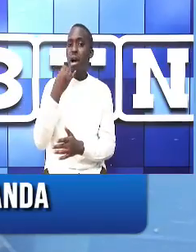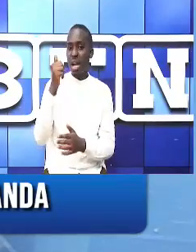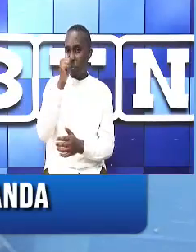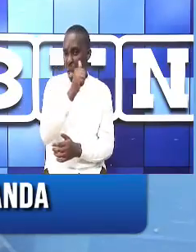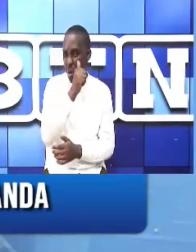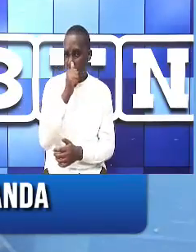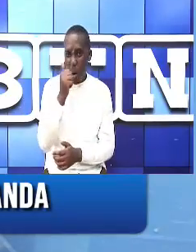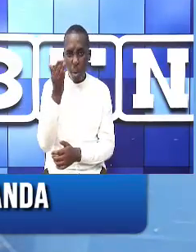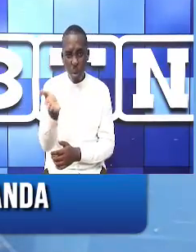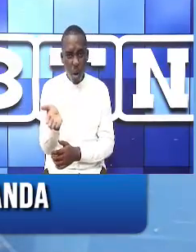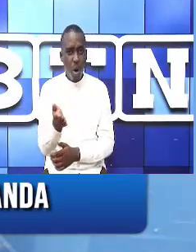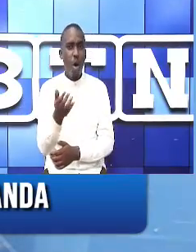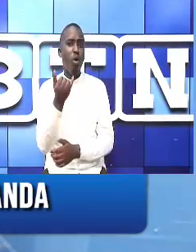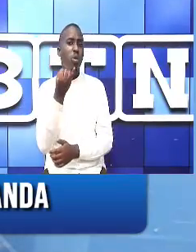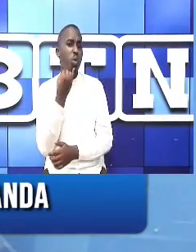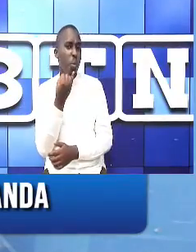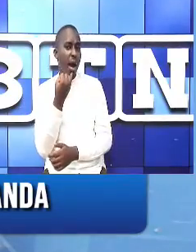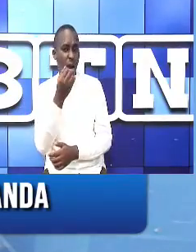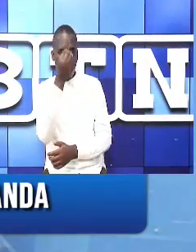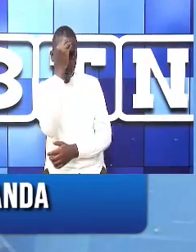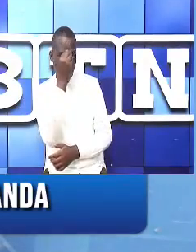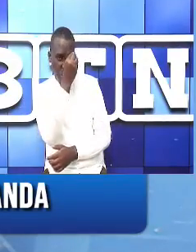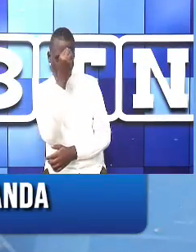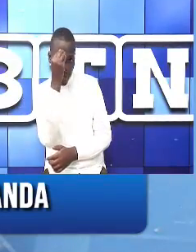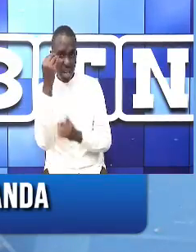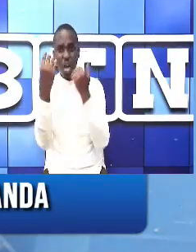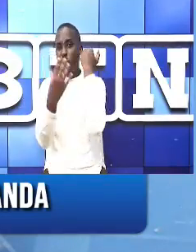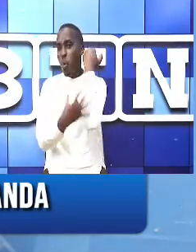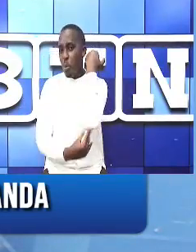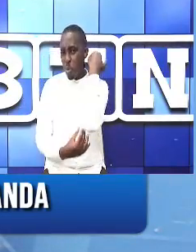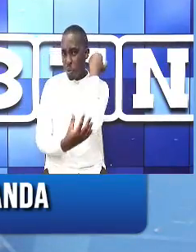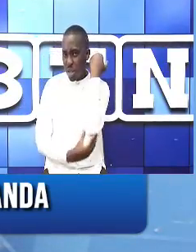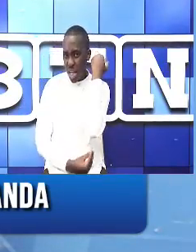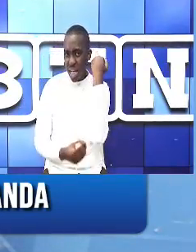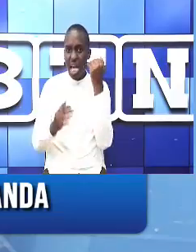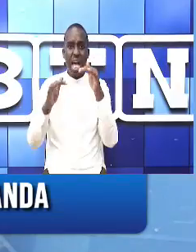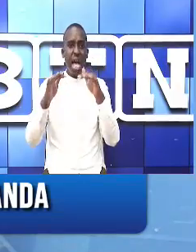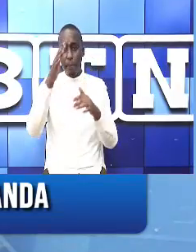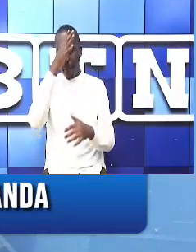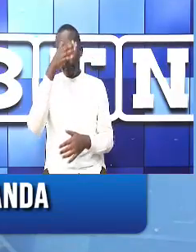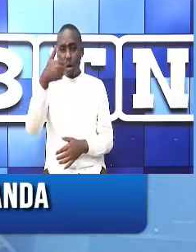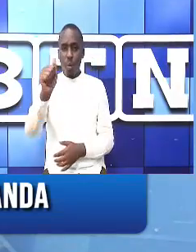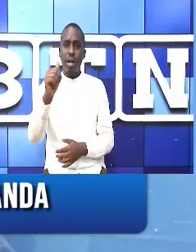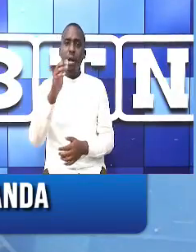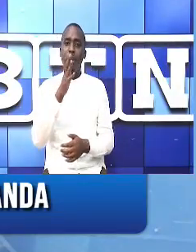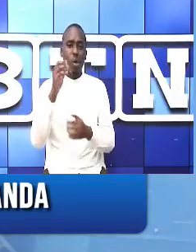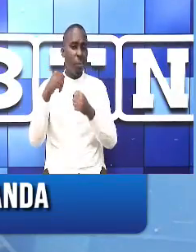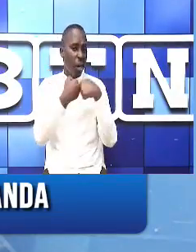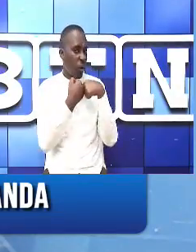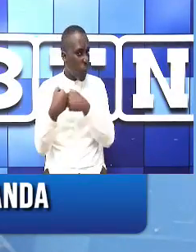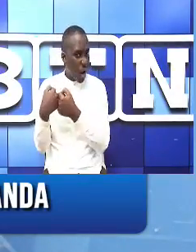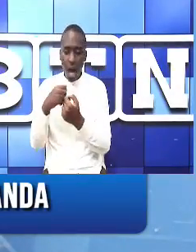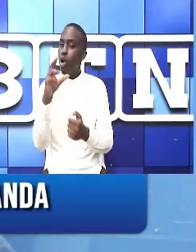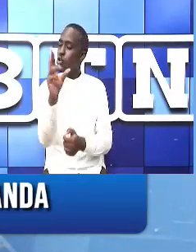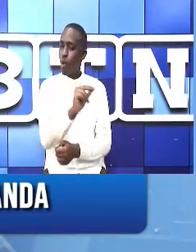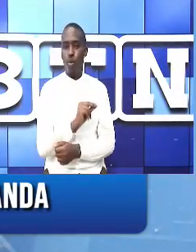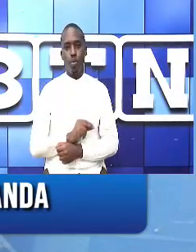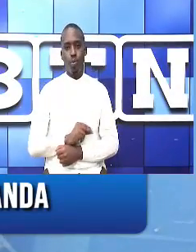w'umayibobo ngo ni umwana ngo w'imfubyi w'umukene se yirirwa arwana na nyina no kuvuga